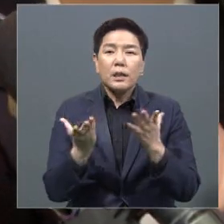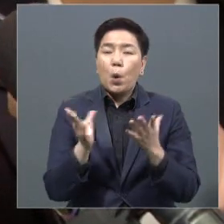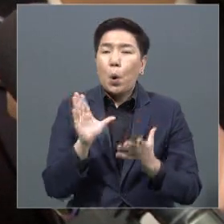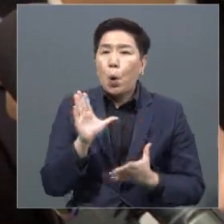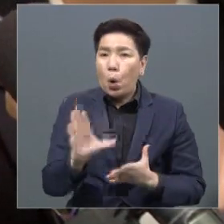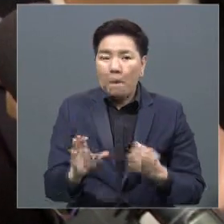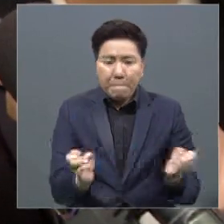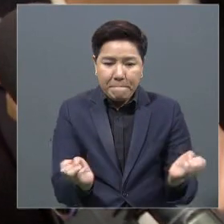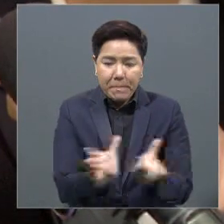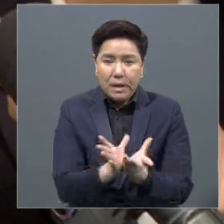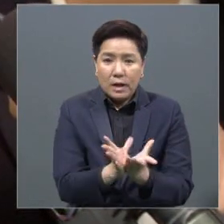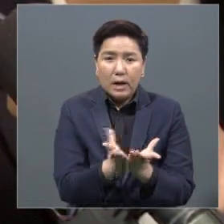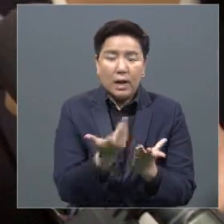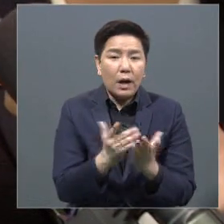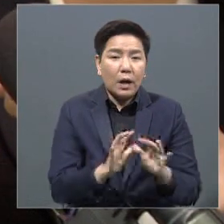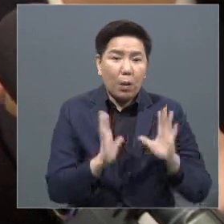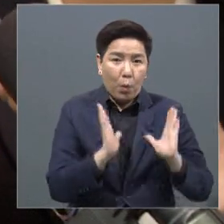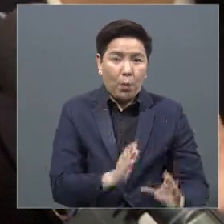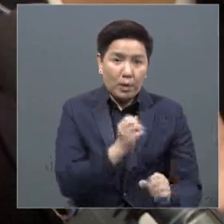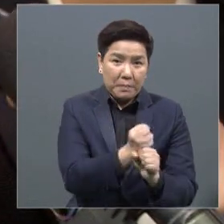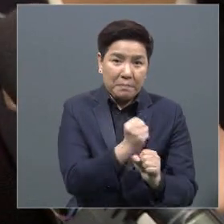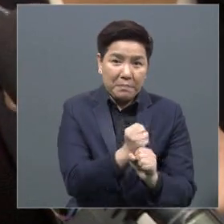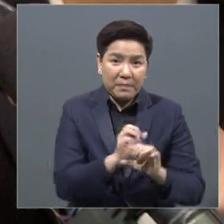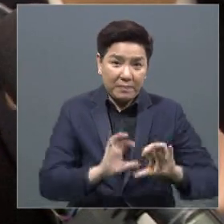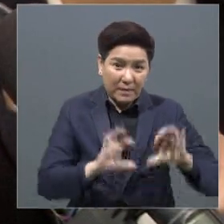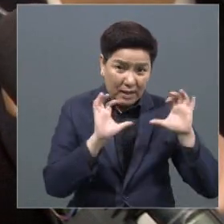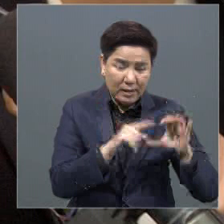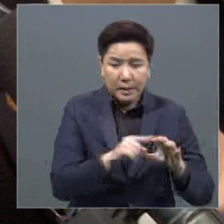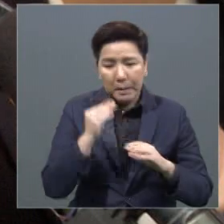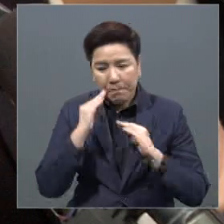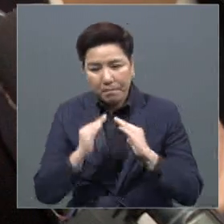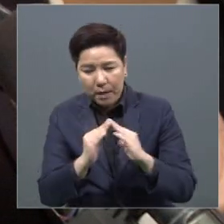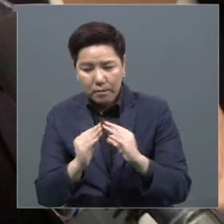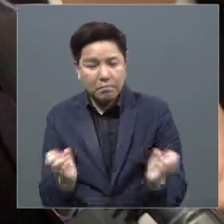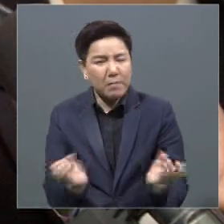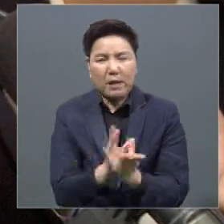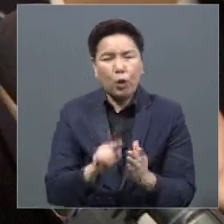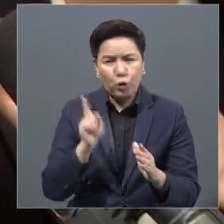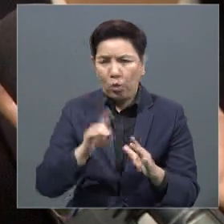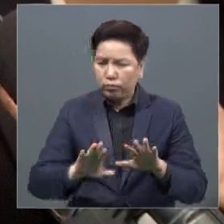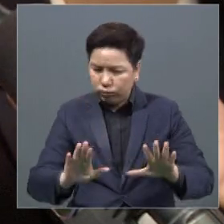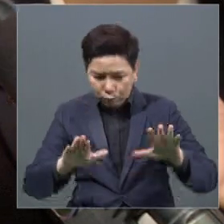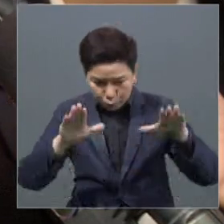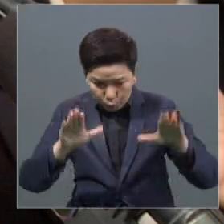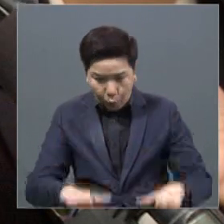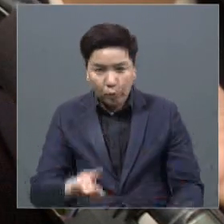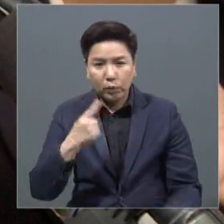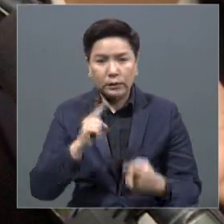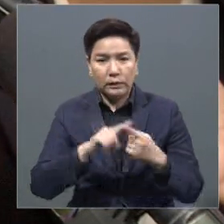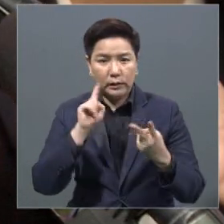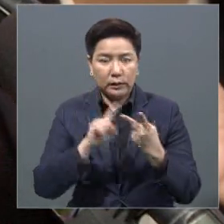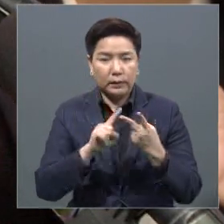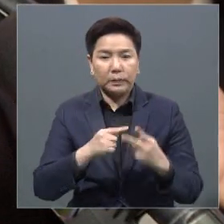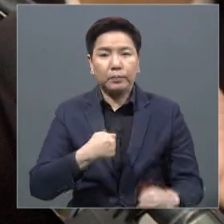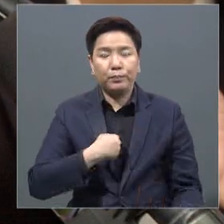การกระทบกระทั่งระหว่างรัฐกับชาวบ้านอันดับแรกเลยนะครับ2ก็คือในส่วนที่ผ